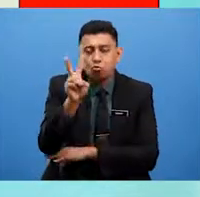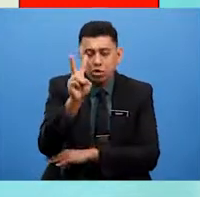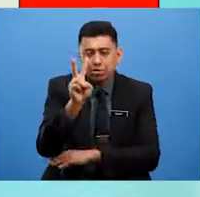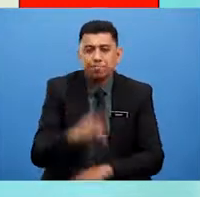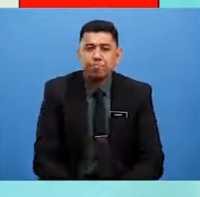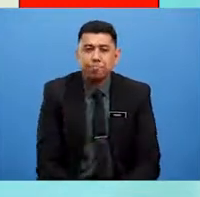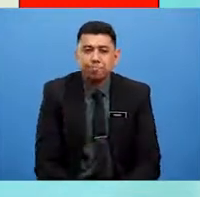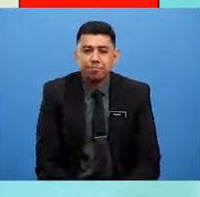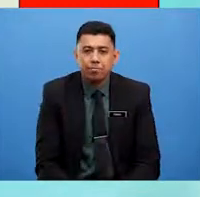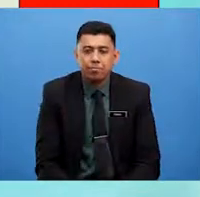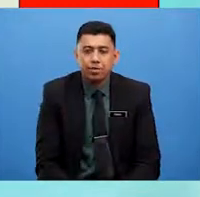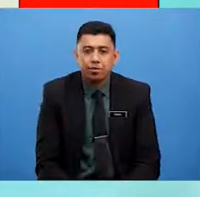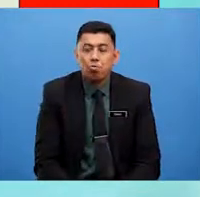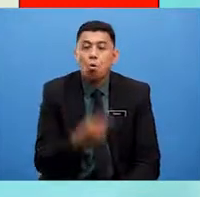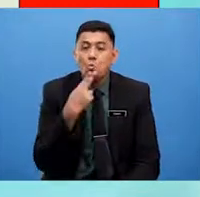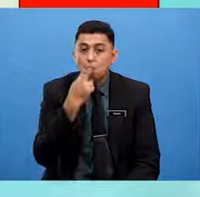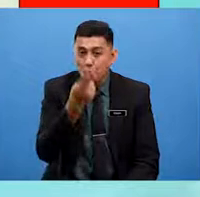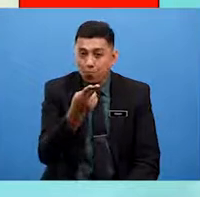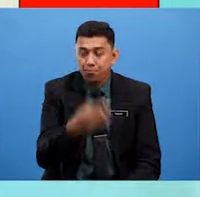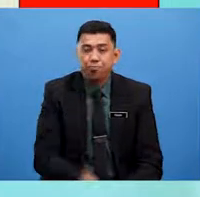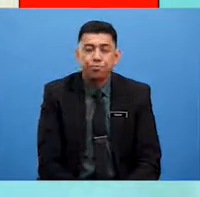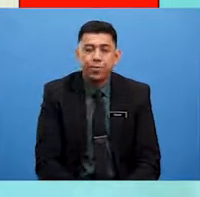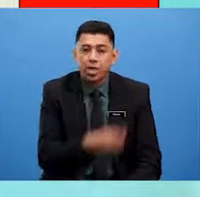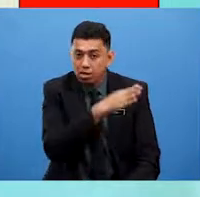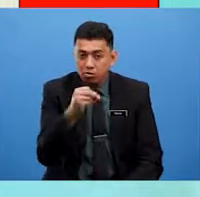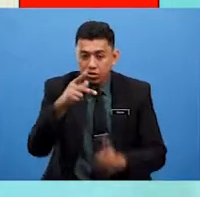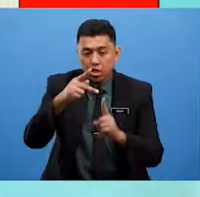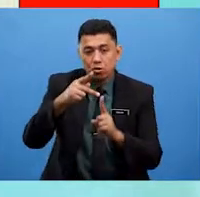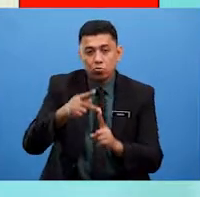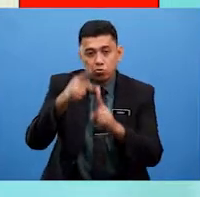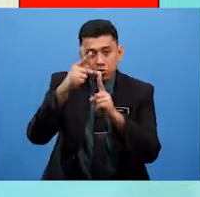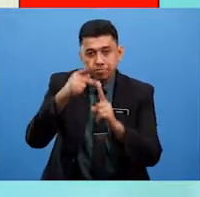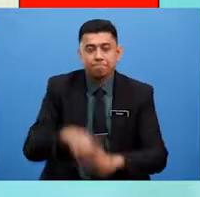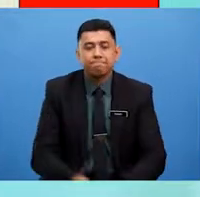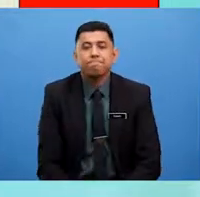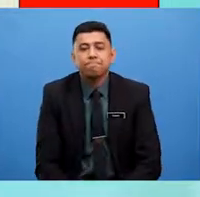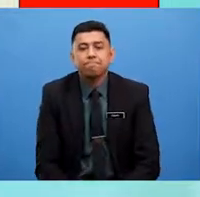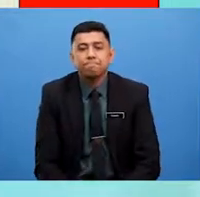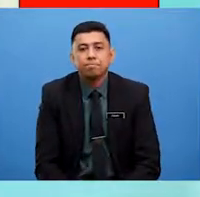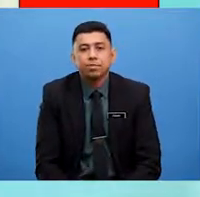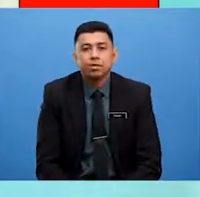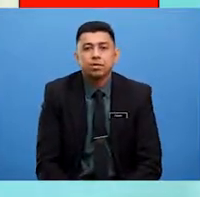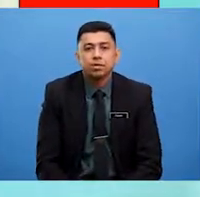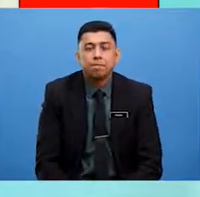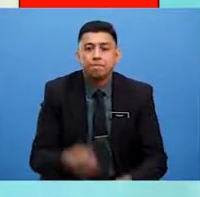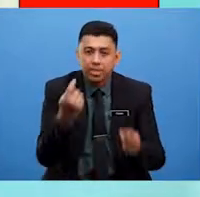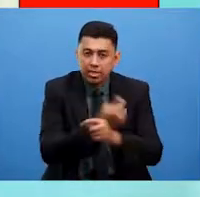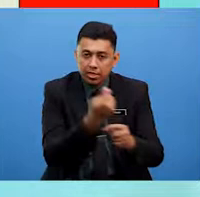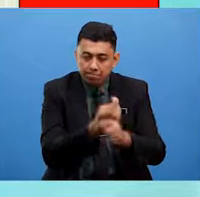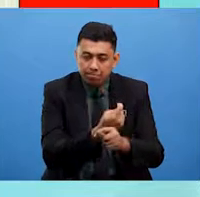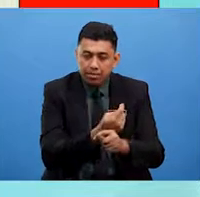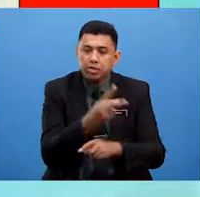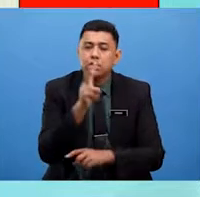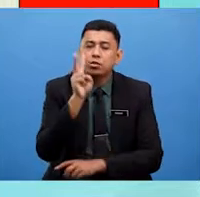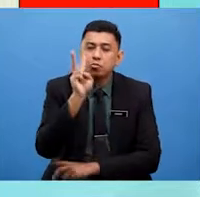subfasa, iaitu persediaan umum dan persediaan khusus. Fasa pertandingan juga